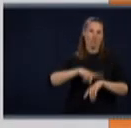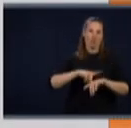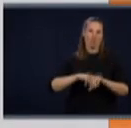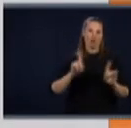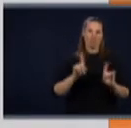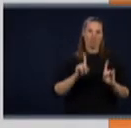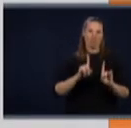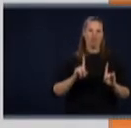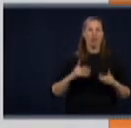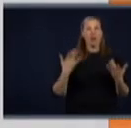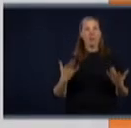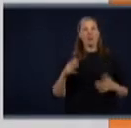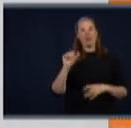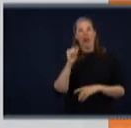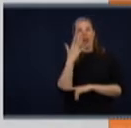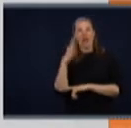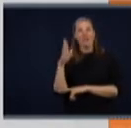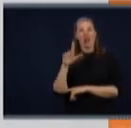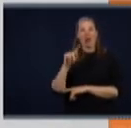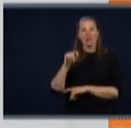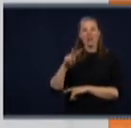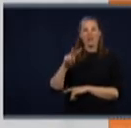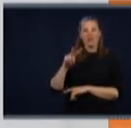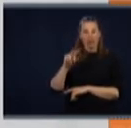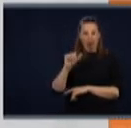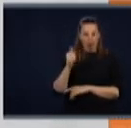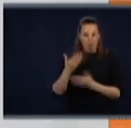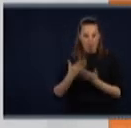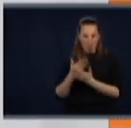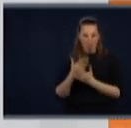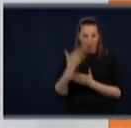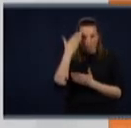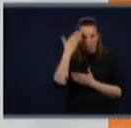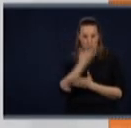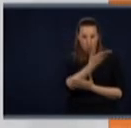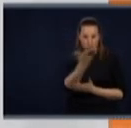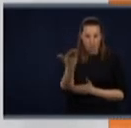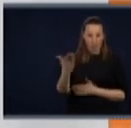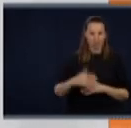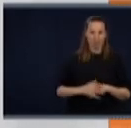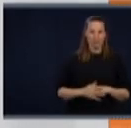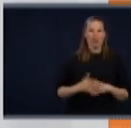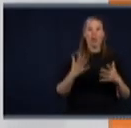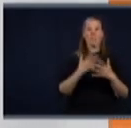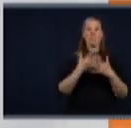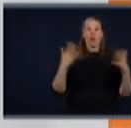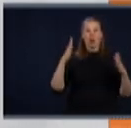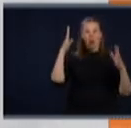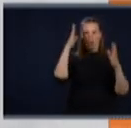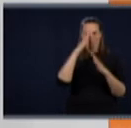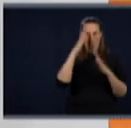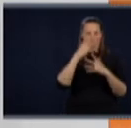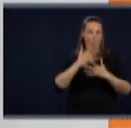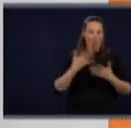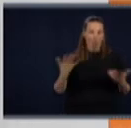Laforêt, TVA Nouvelles. Bonjour à vous, M. le Premier ministre. Vous l'avez évoqué, là, la plus grande préoccupation, c'est de maintenir